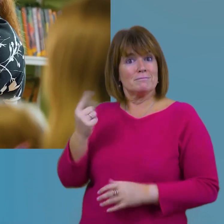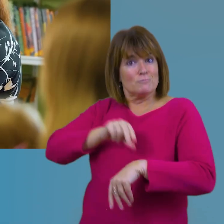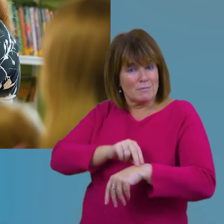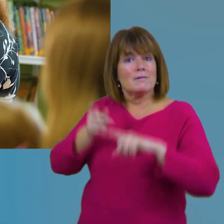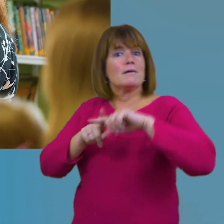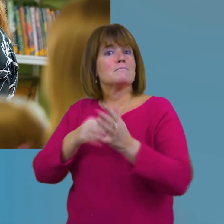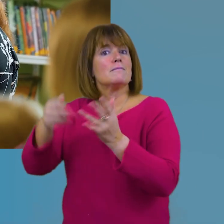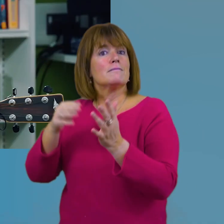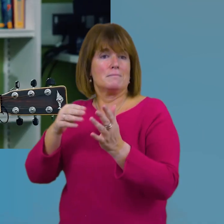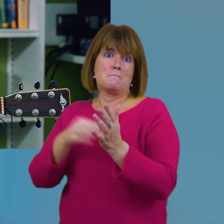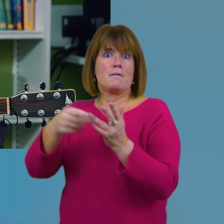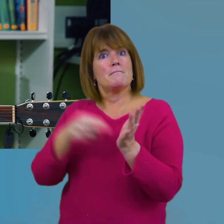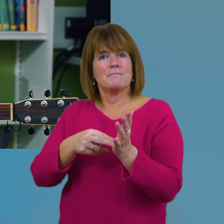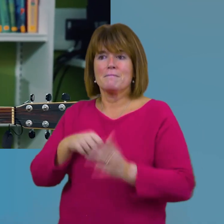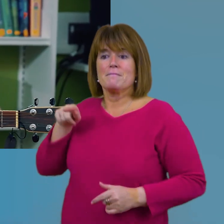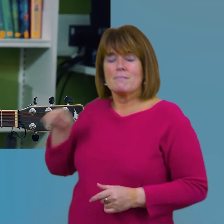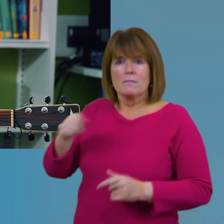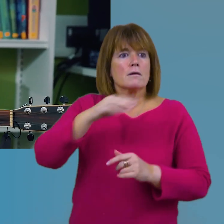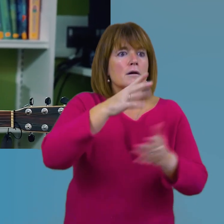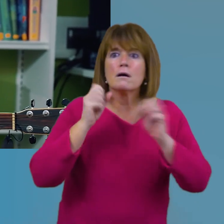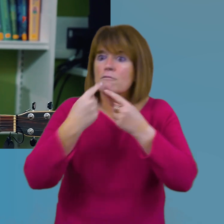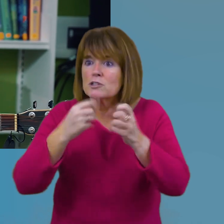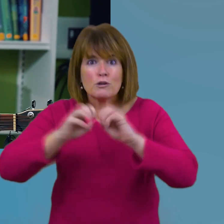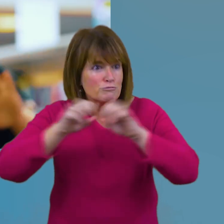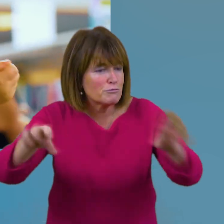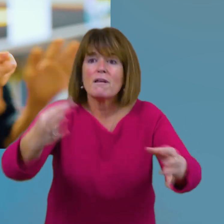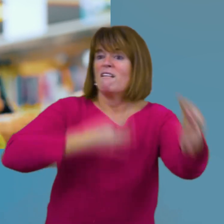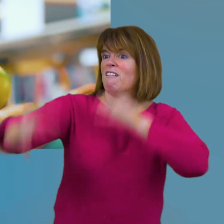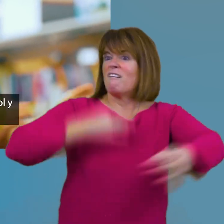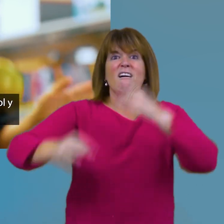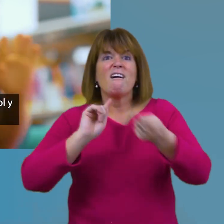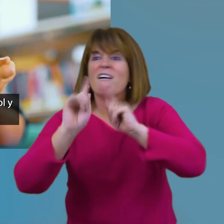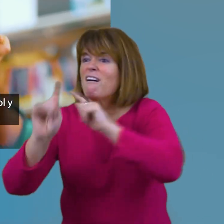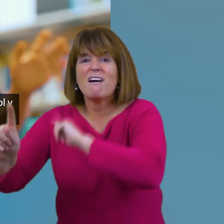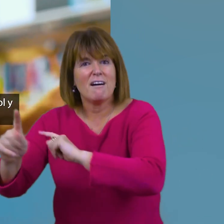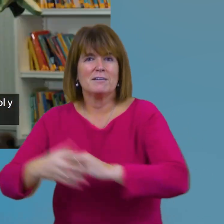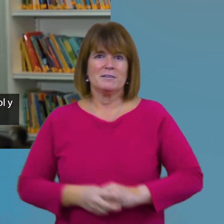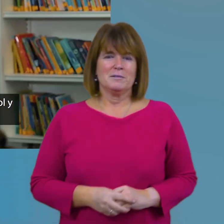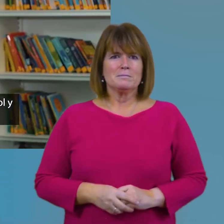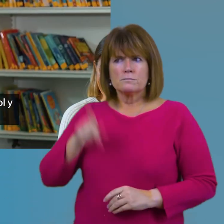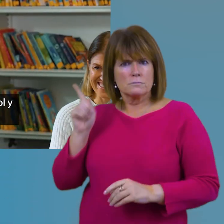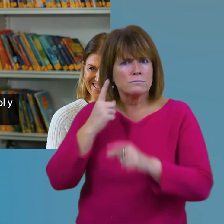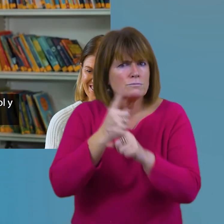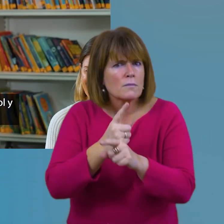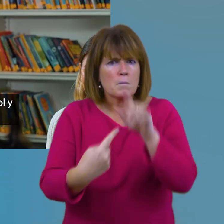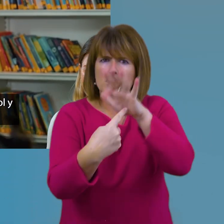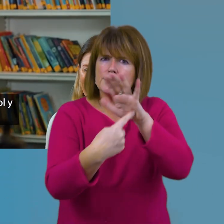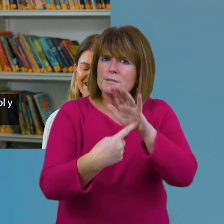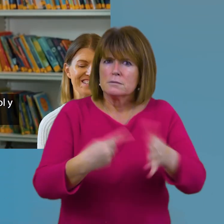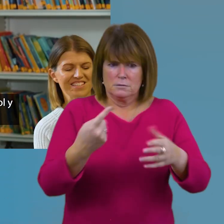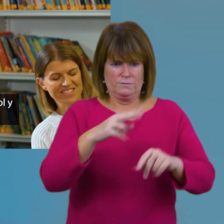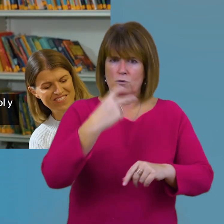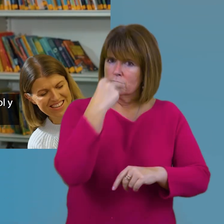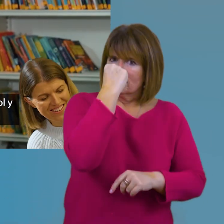ateb byr dan arweiniad y doctor a'r fam Dr Bernard Talabani. Siaradodd am bwysigrwydd brechlyn y ffliw